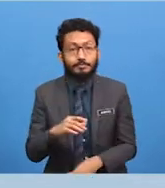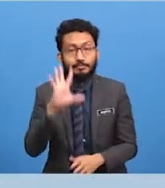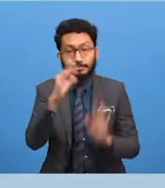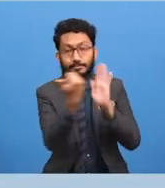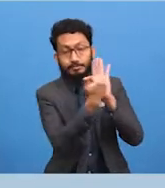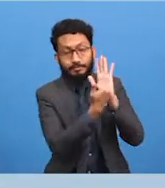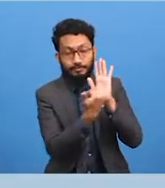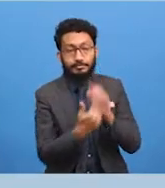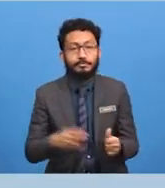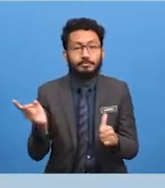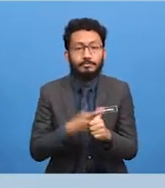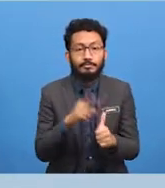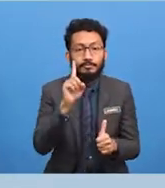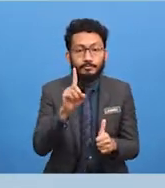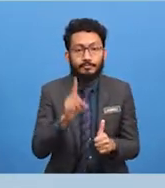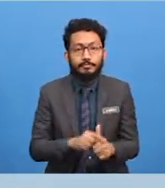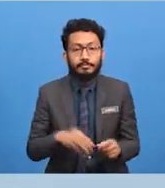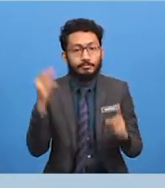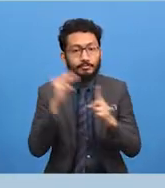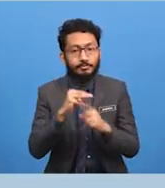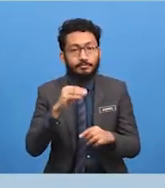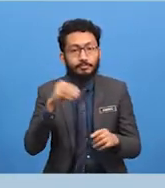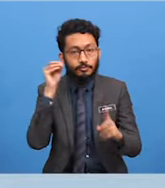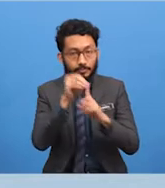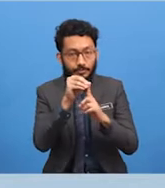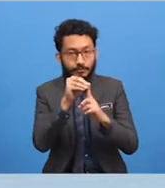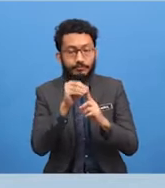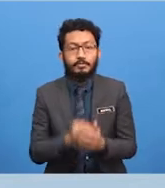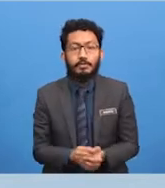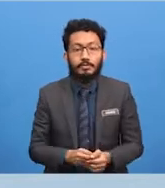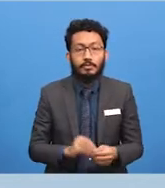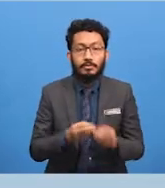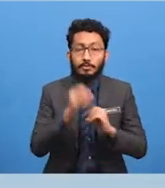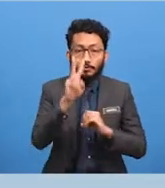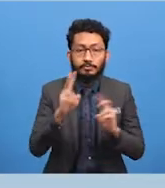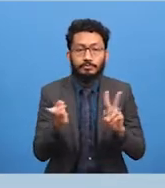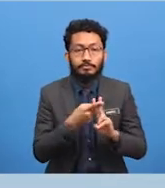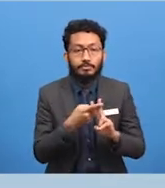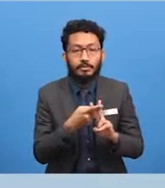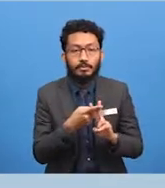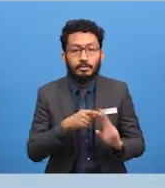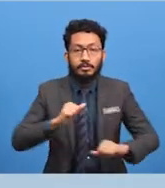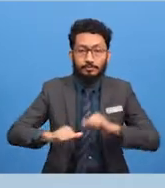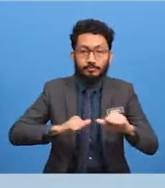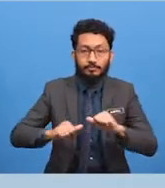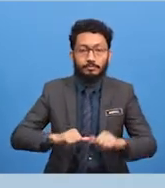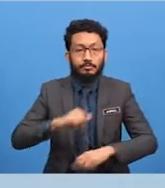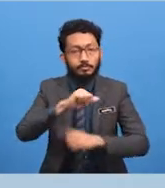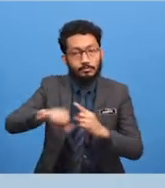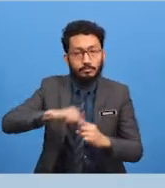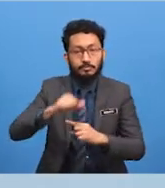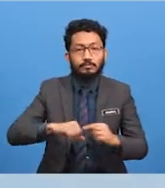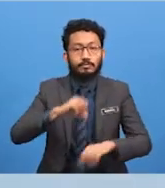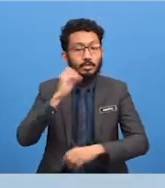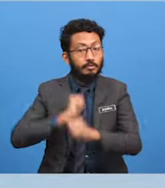langkah yang pertama, menentukan matlamat dan objektif. Langkah kedua, menganalisis persekitaran